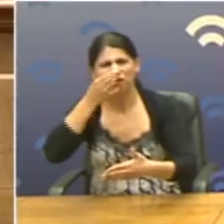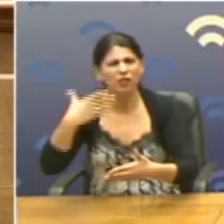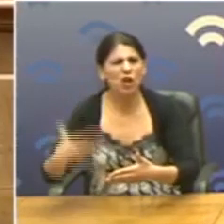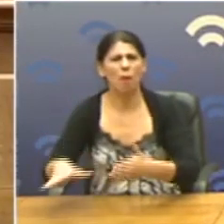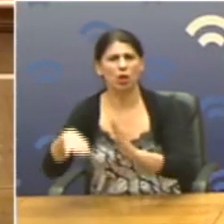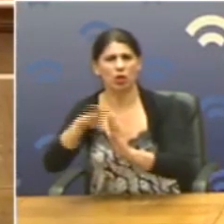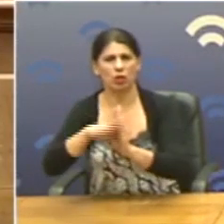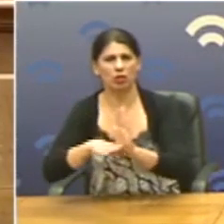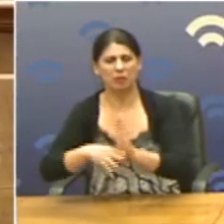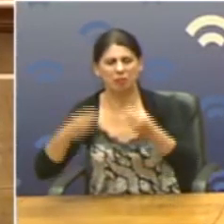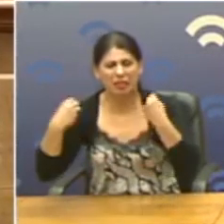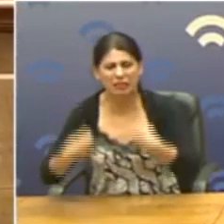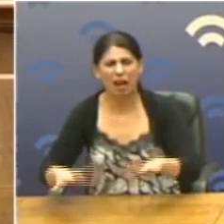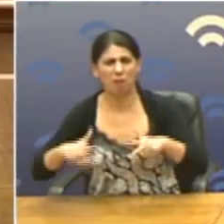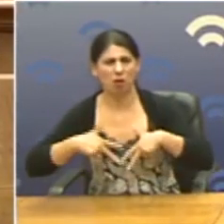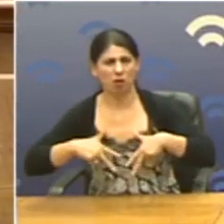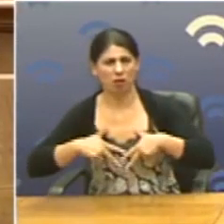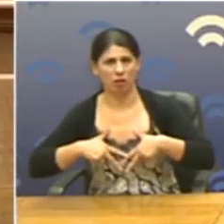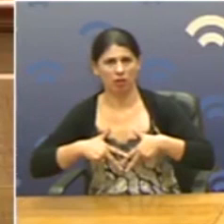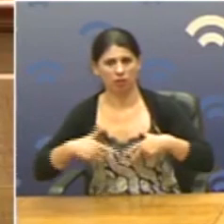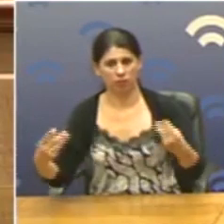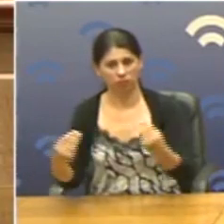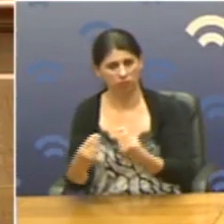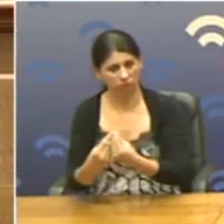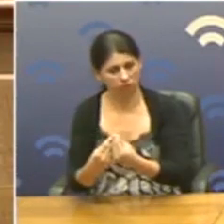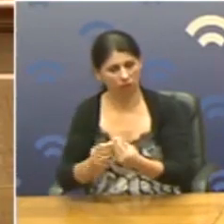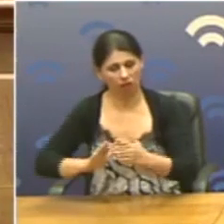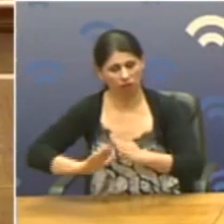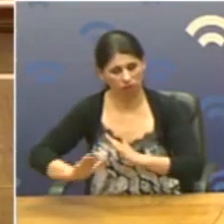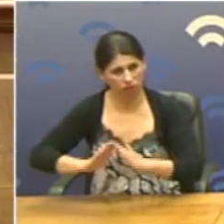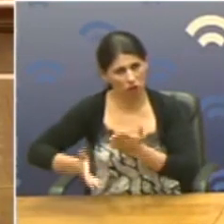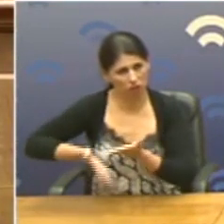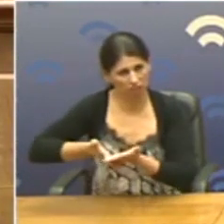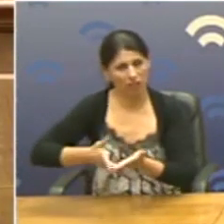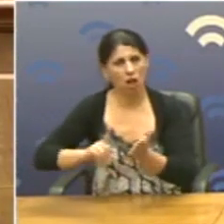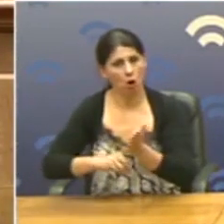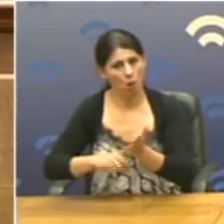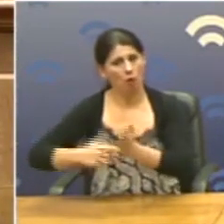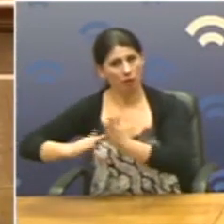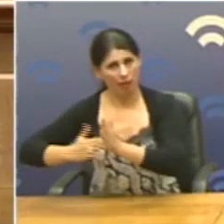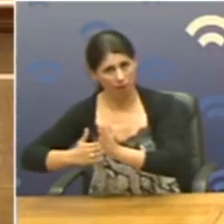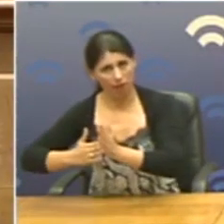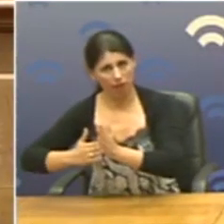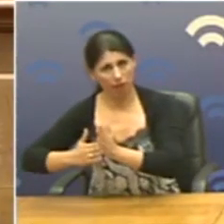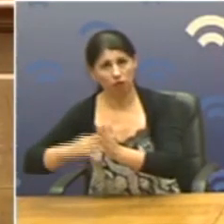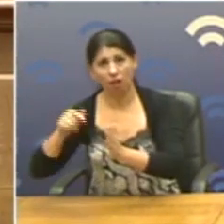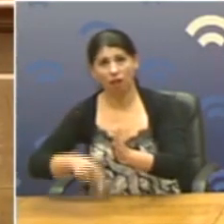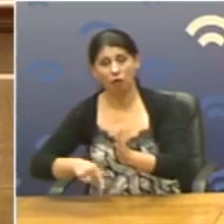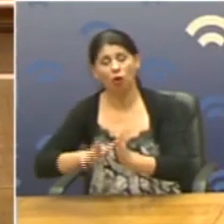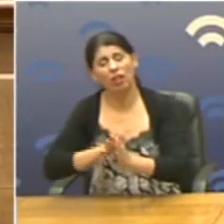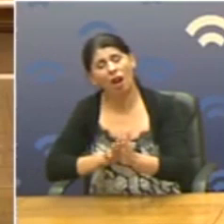συστήματος, του σάπιου κράτους, με τους κατάλληλους νόμους και με το κατάλληλο προσωπικό. Και αυτό βέβαια ισχύει για